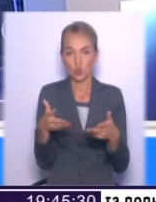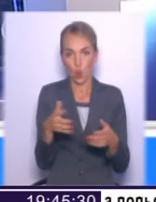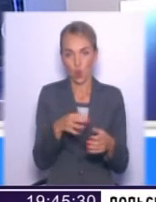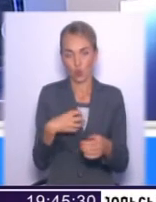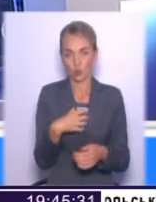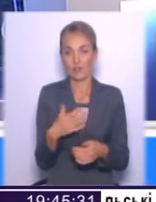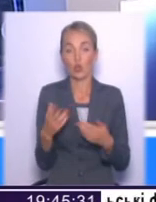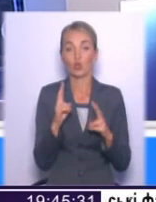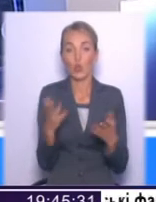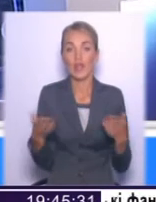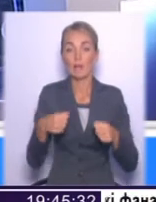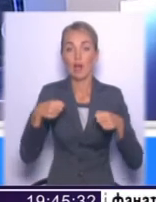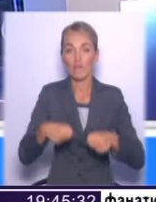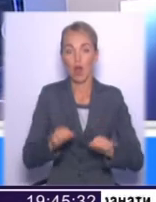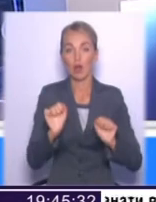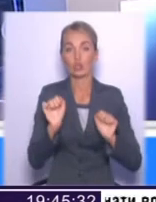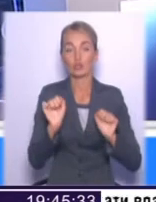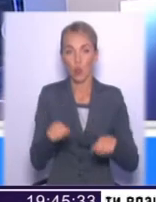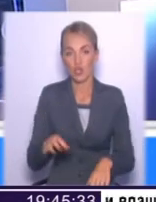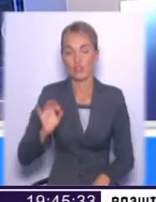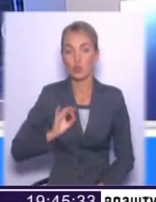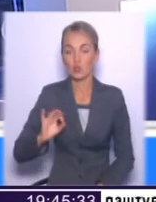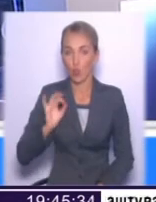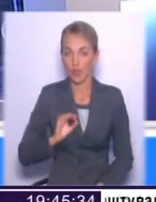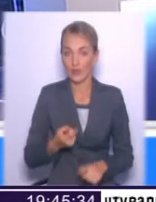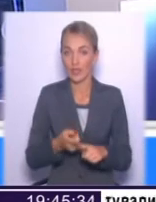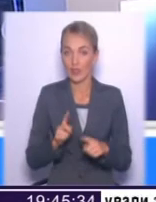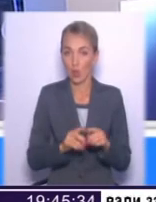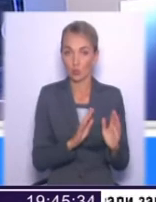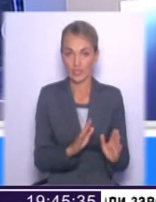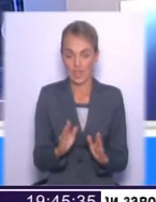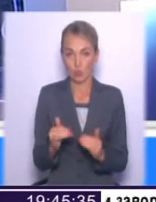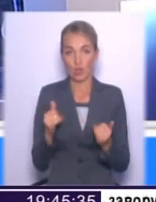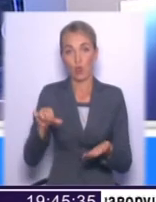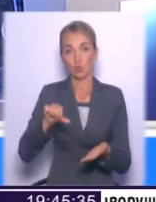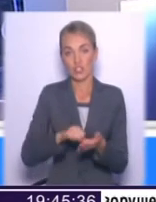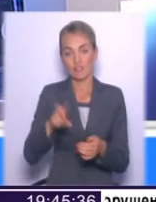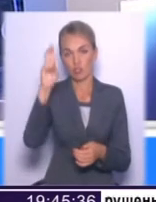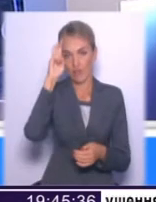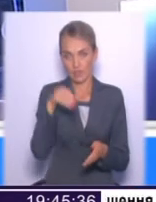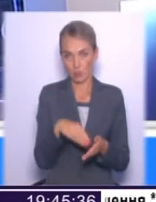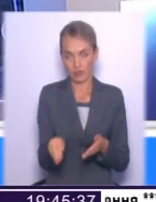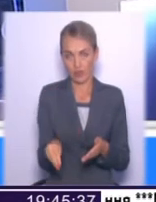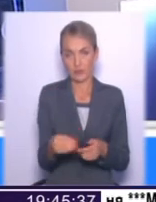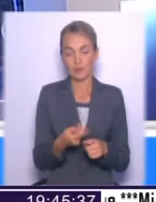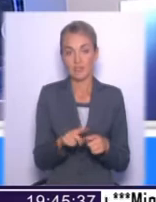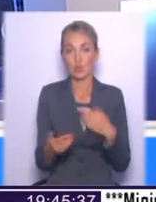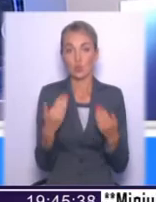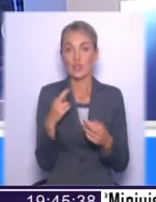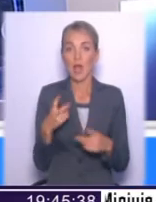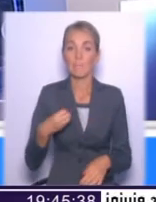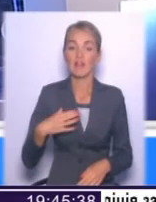яких правах зможе використовувати дану систему для участі в державних закупівлях. Це стосується як і